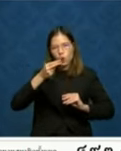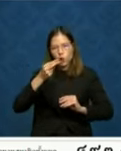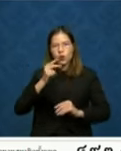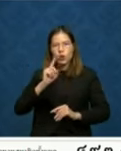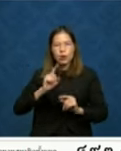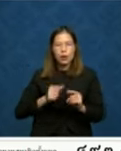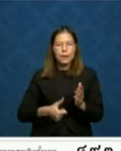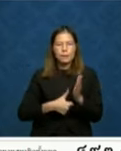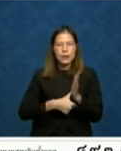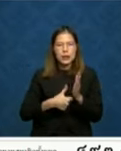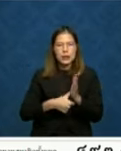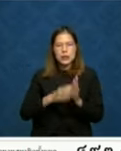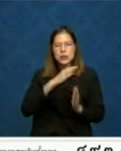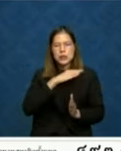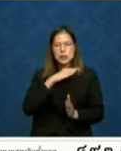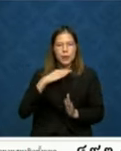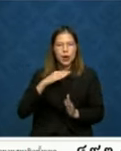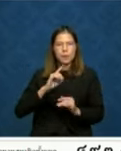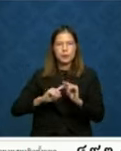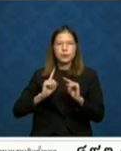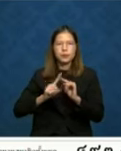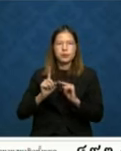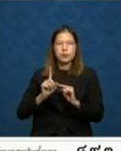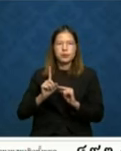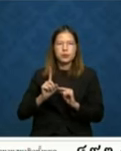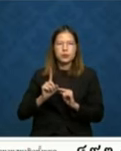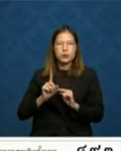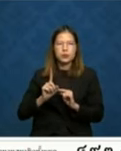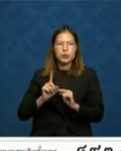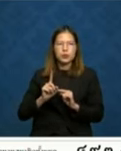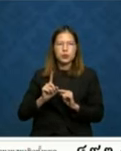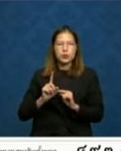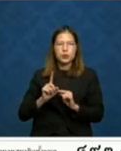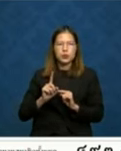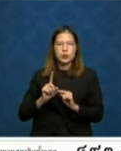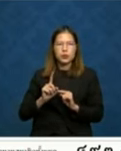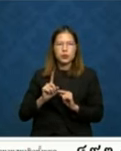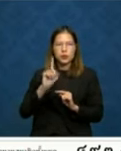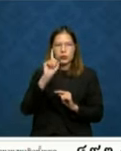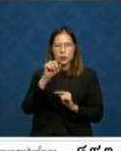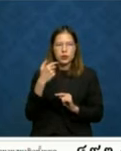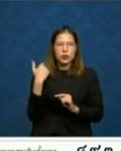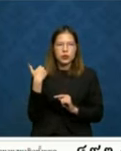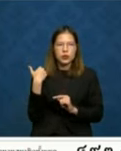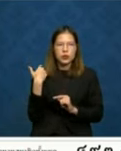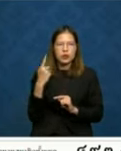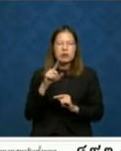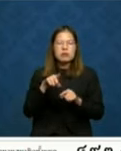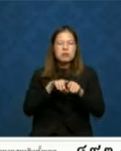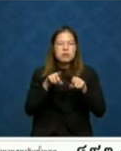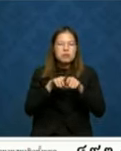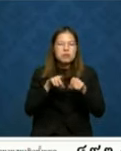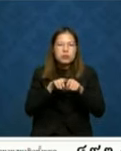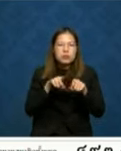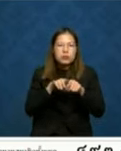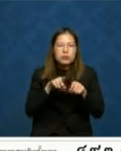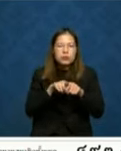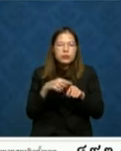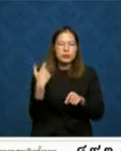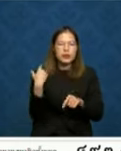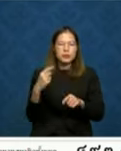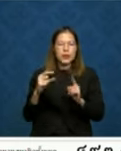ภาษีบาปนะครับภาษีบาปเกลียดตัวกินไข่เกลียดปลาไหลกินน้ำ